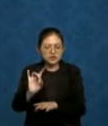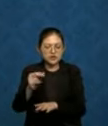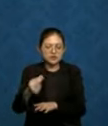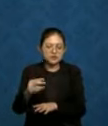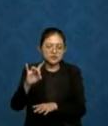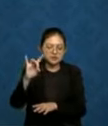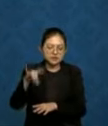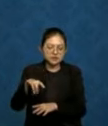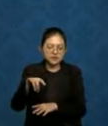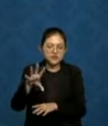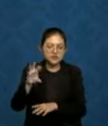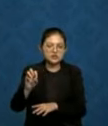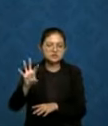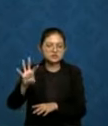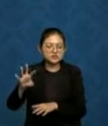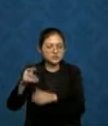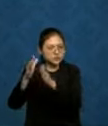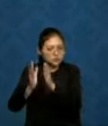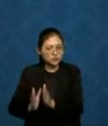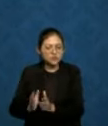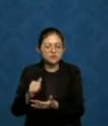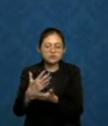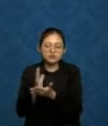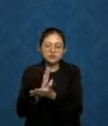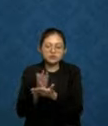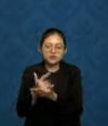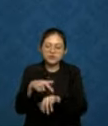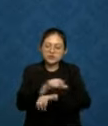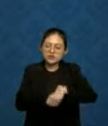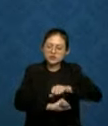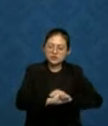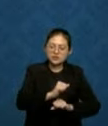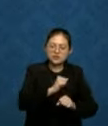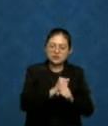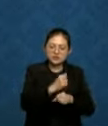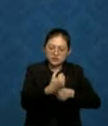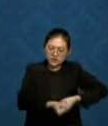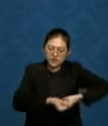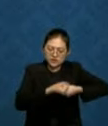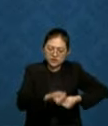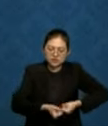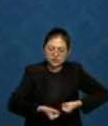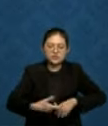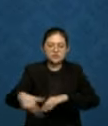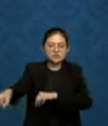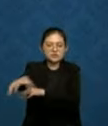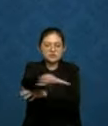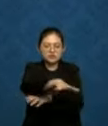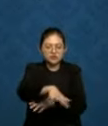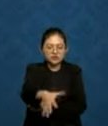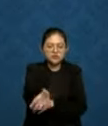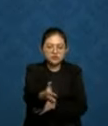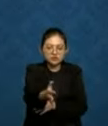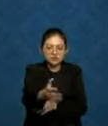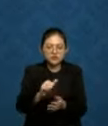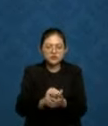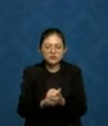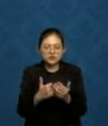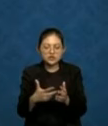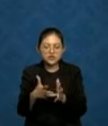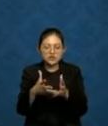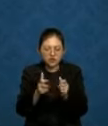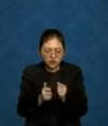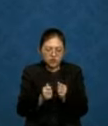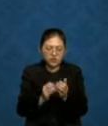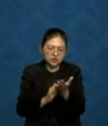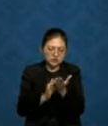8814คนแบ่งเป็นอาชีพผู้ปฏิบัติงานด้านเกษตรและประมงครับเป็นกลุ่มที่มีการได้รับอนุญาต